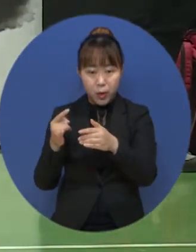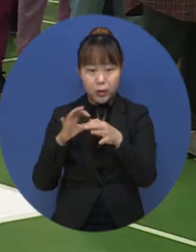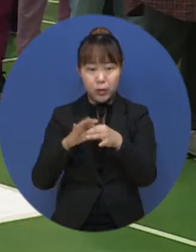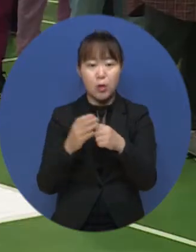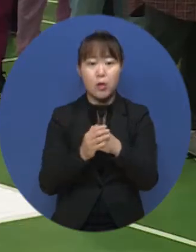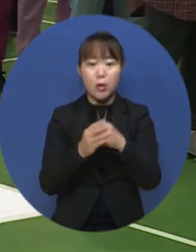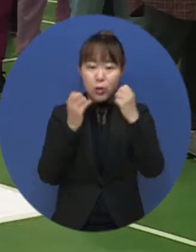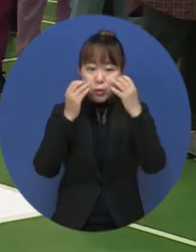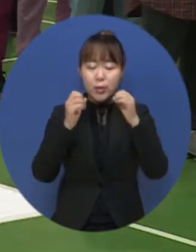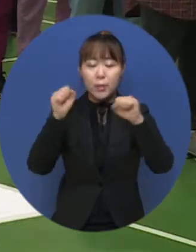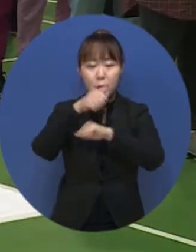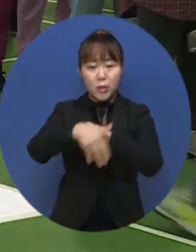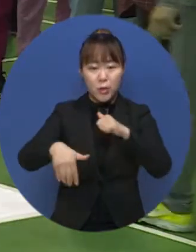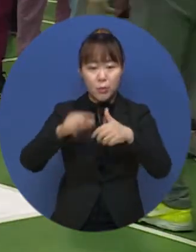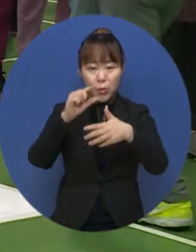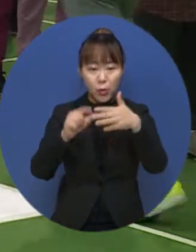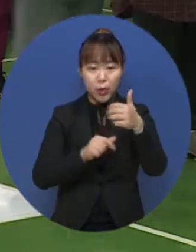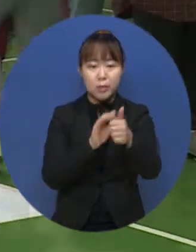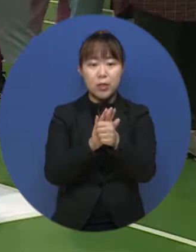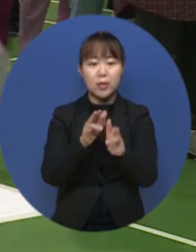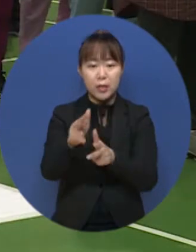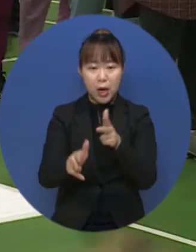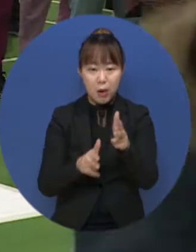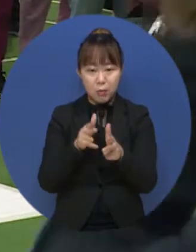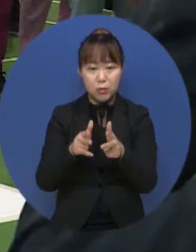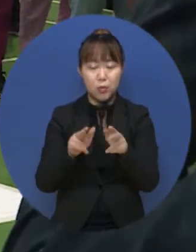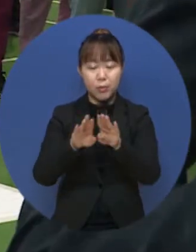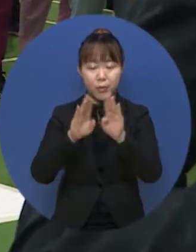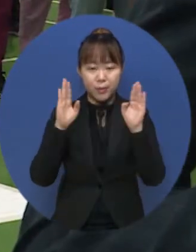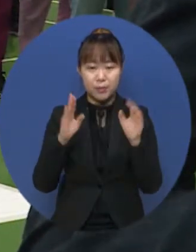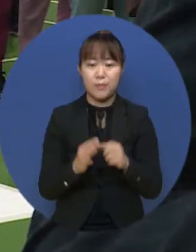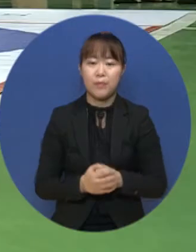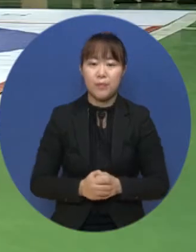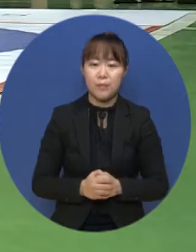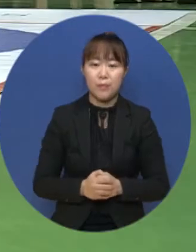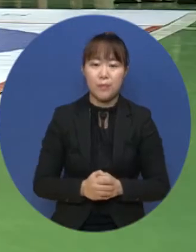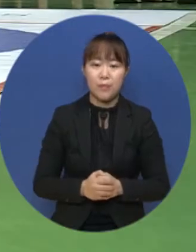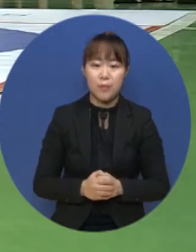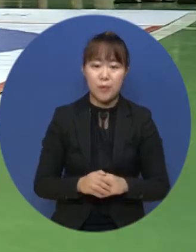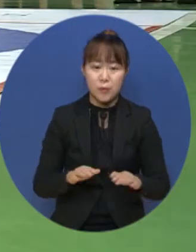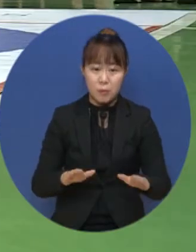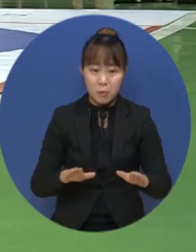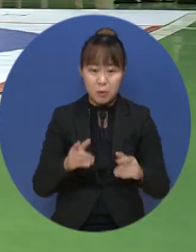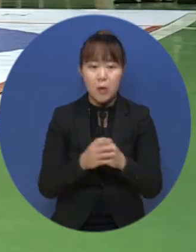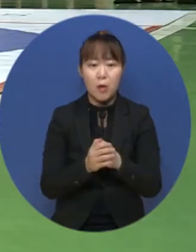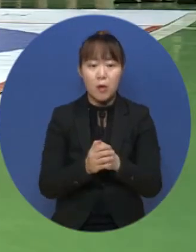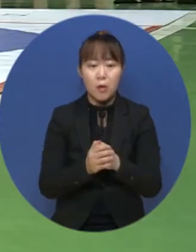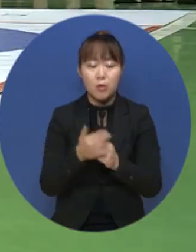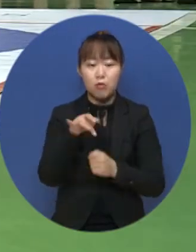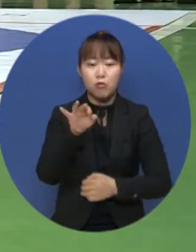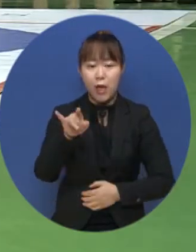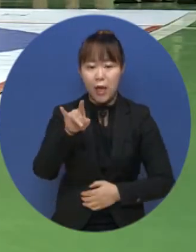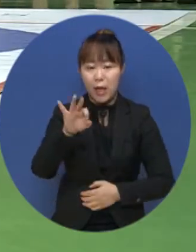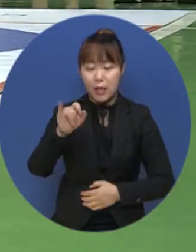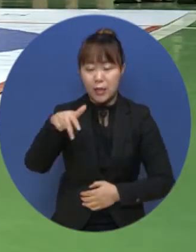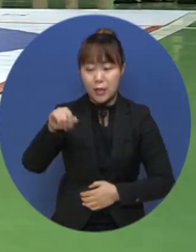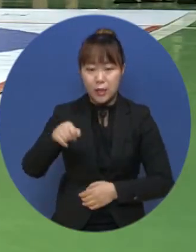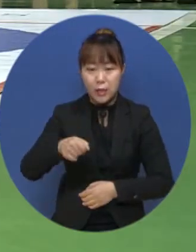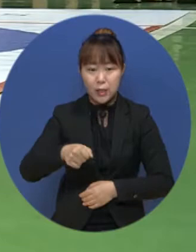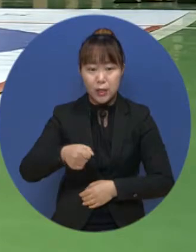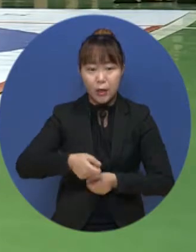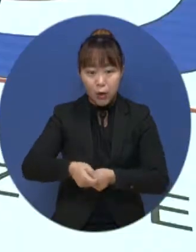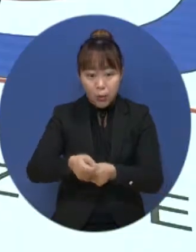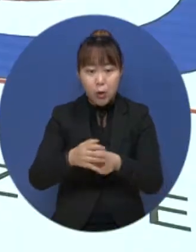뉴스포츠 프로그램 지원 사업의 일환으로 개최됐습니다. 이번 대회 종목인 뉴에이지 컬링은